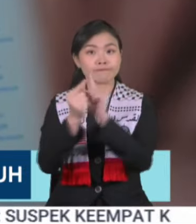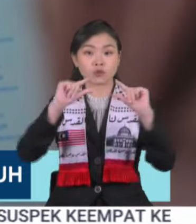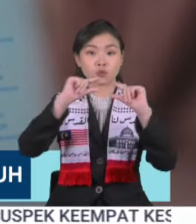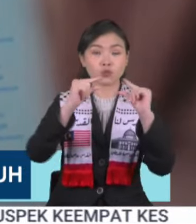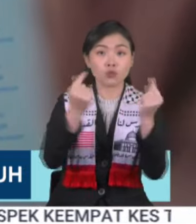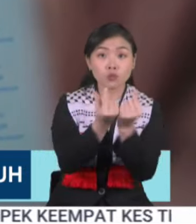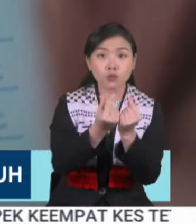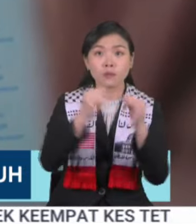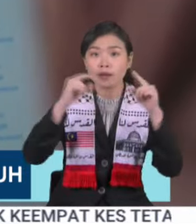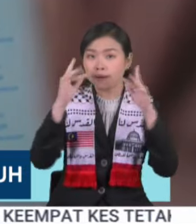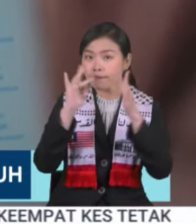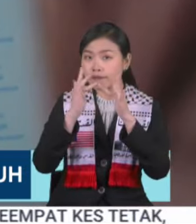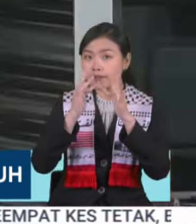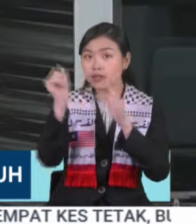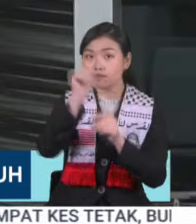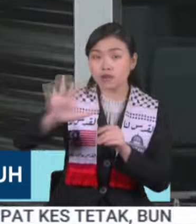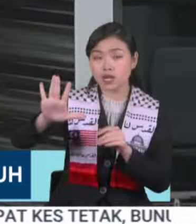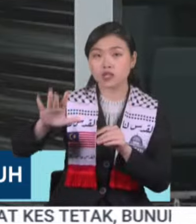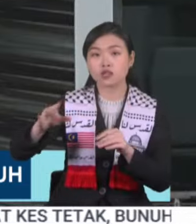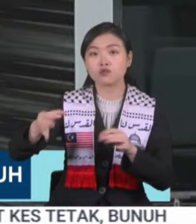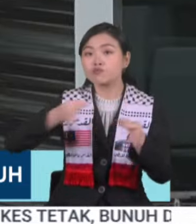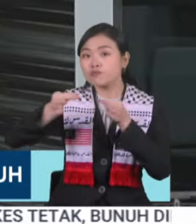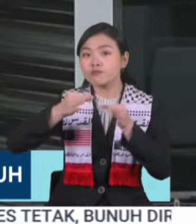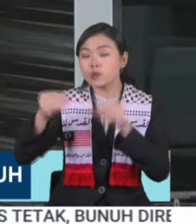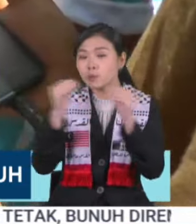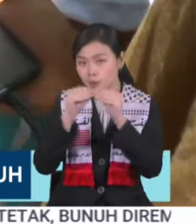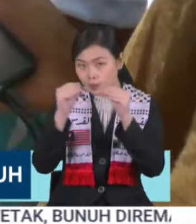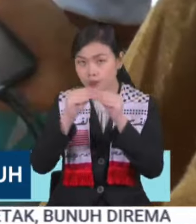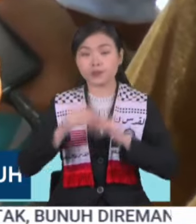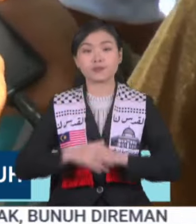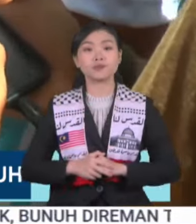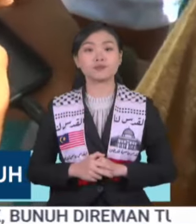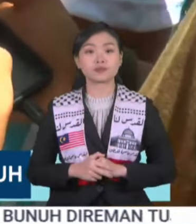mana-mana pihak untuk beri penjelasan lanjut mengenai perkara itu.